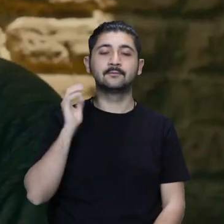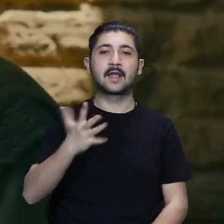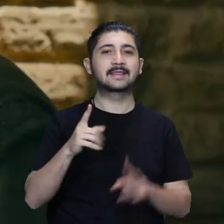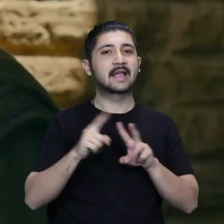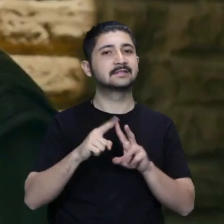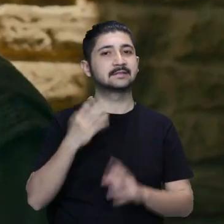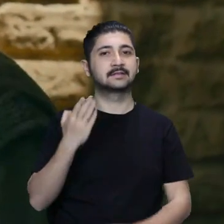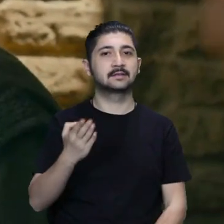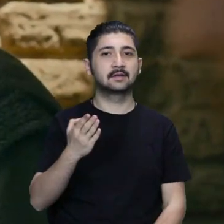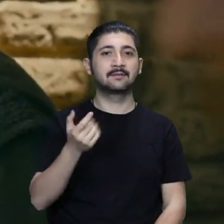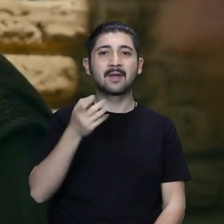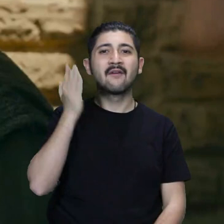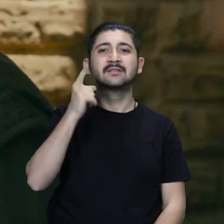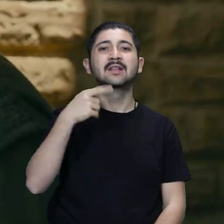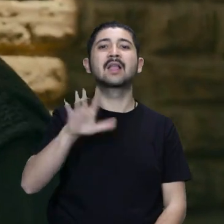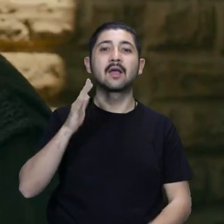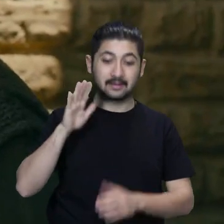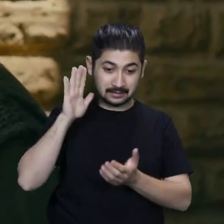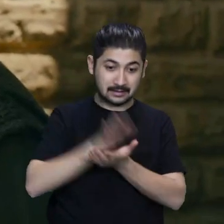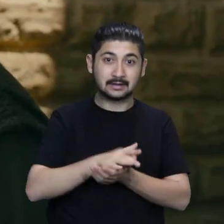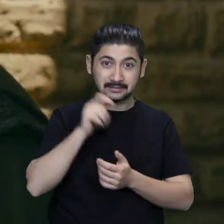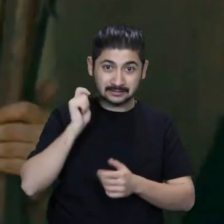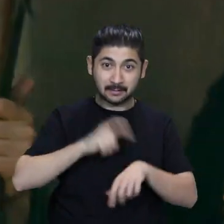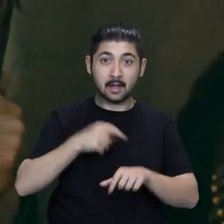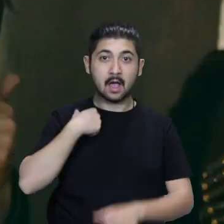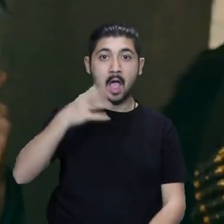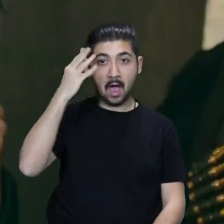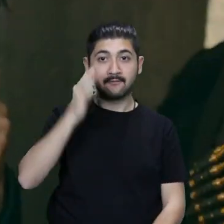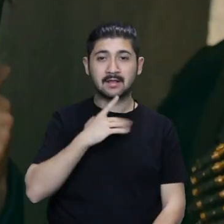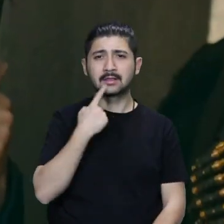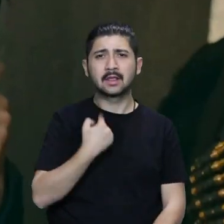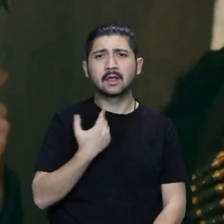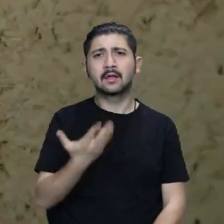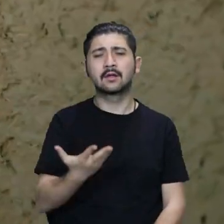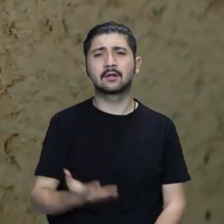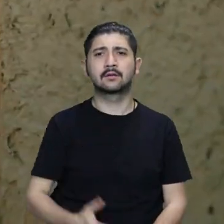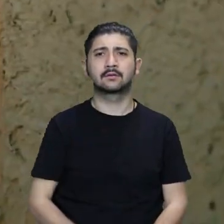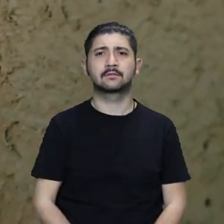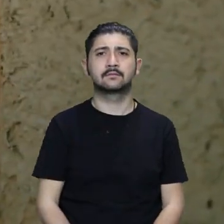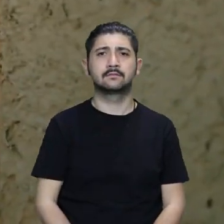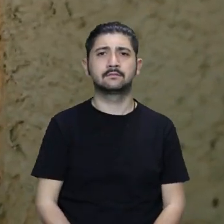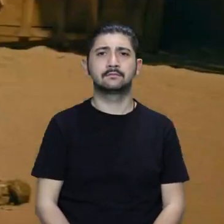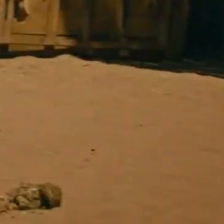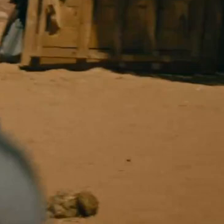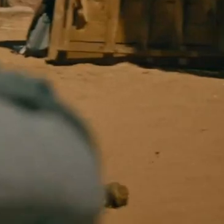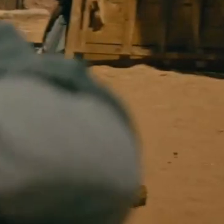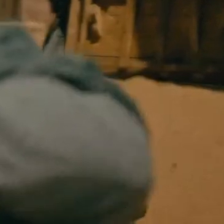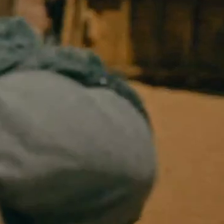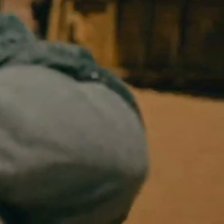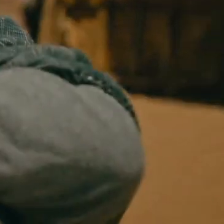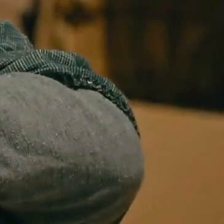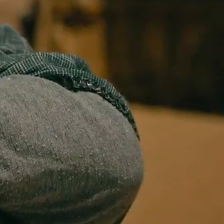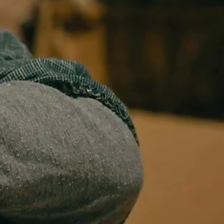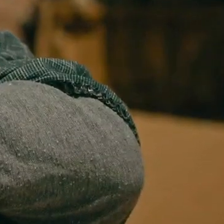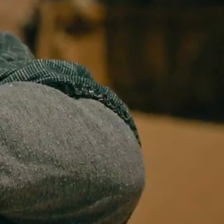Niyazi, az evvel sen değil miydin karaya ayak bastıklarını anlarız diye. Hasan bir duvarın ardında, Ahmet de başka bir